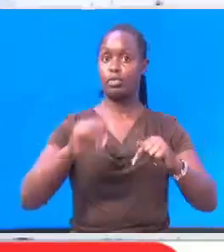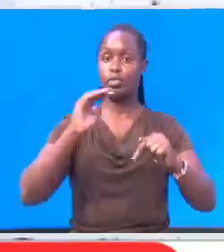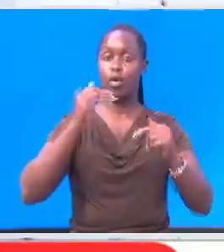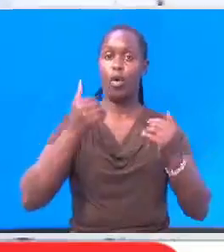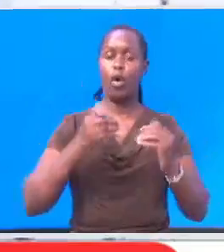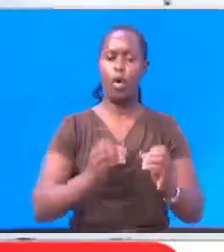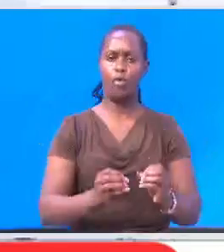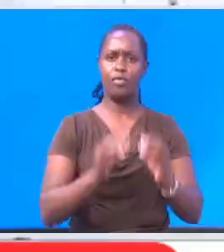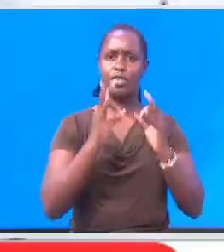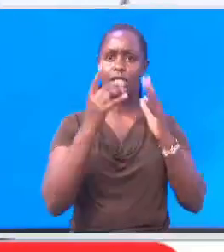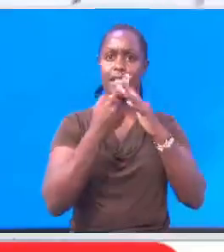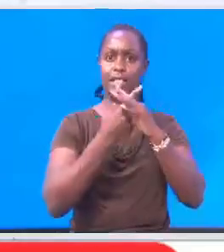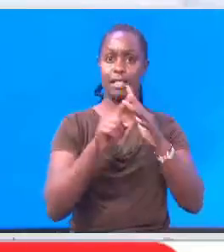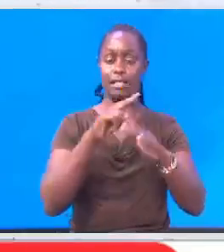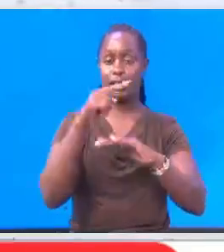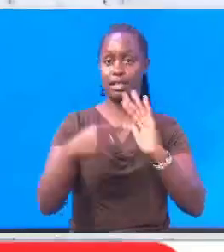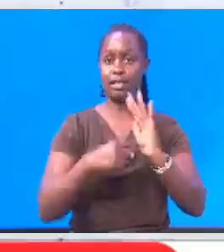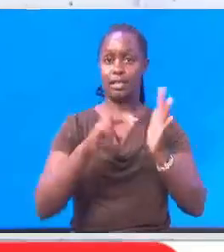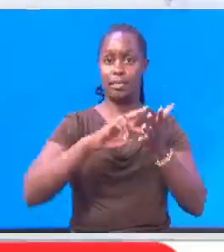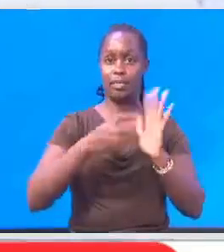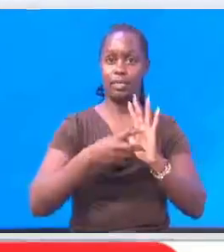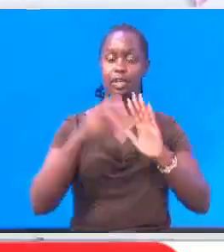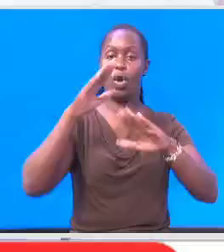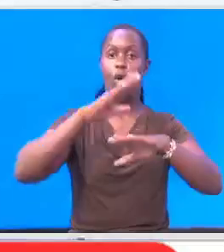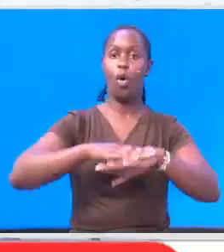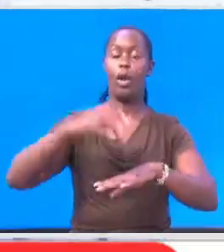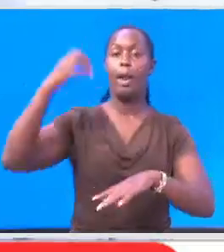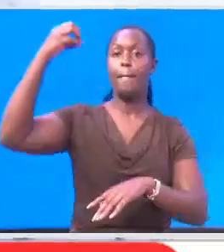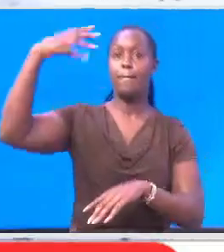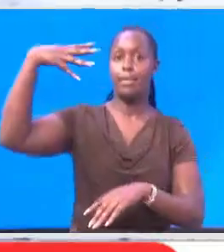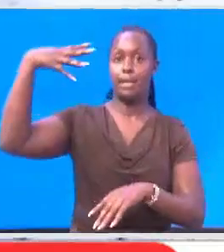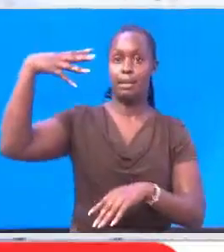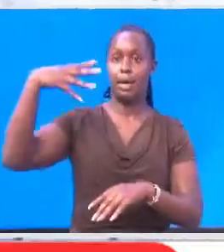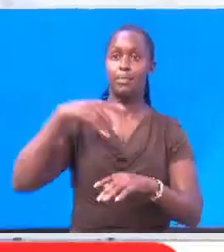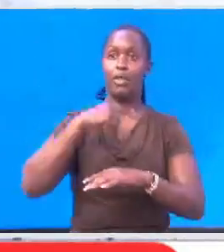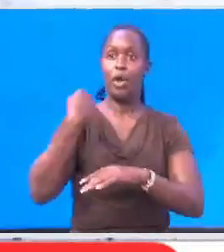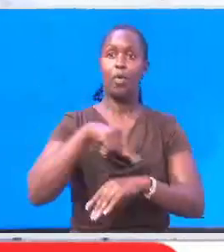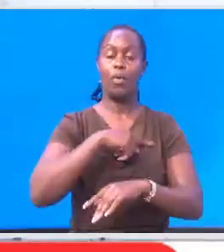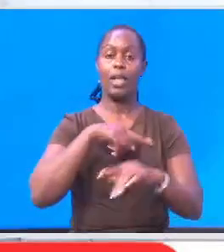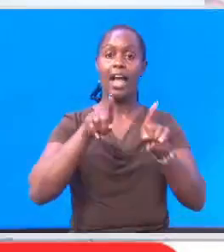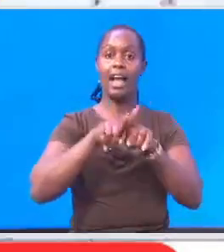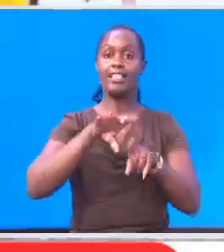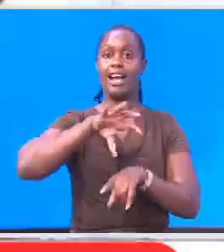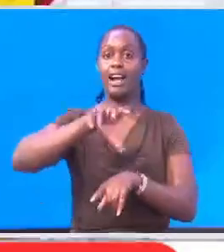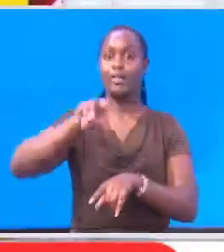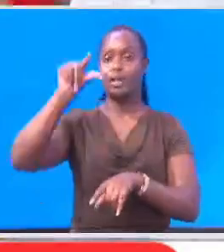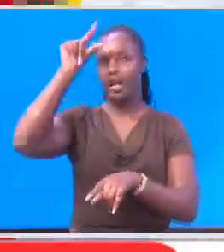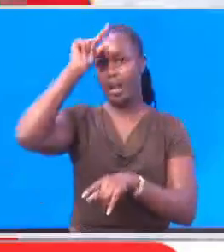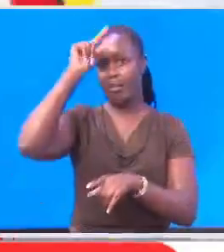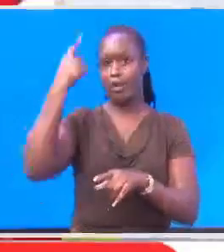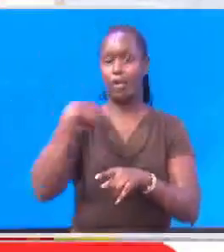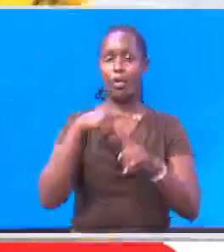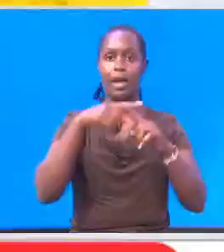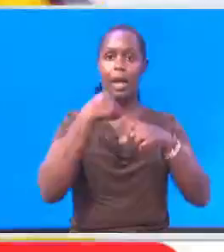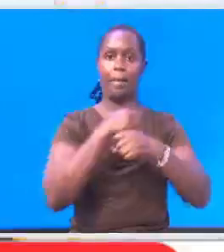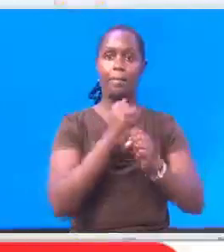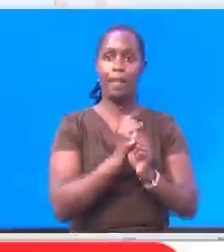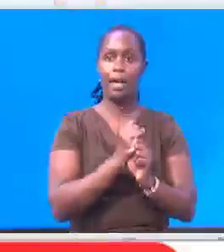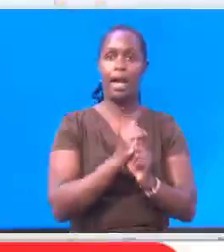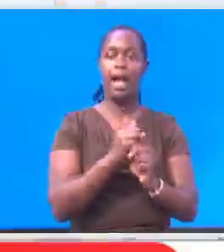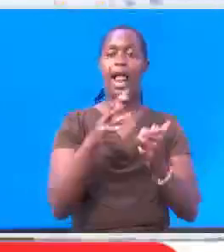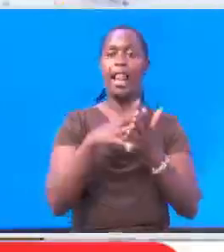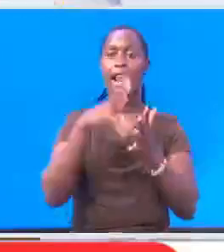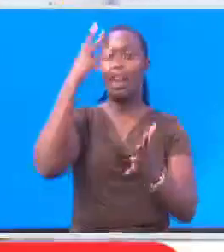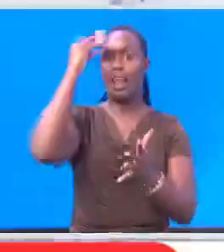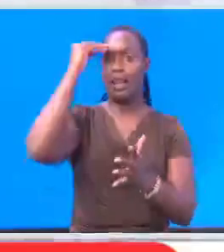rasmi mradi ule wa mataa, mradi ambao sisi kama county government tumetengeneza landing site